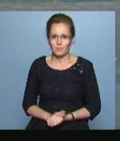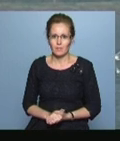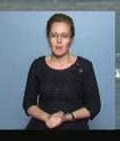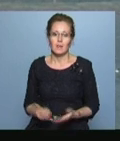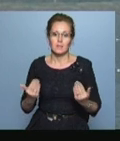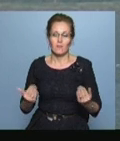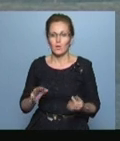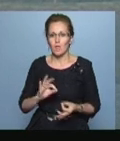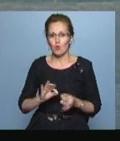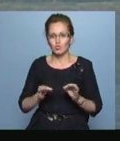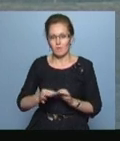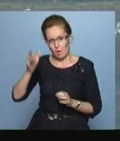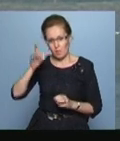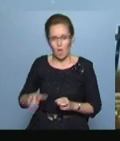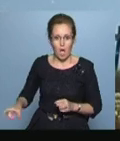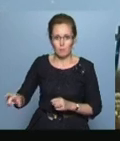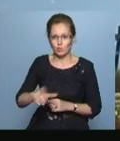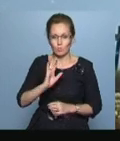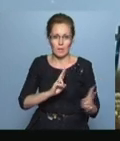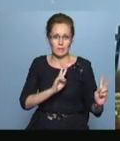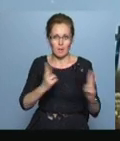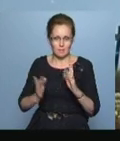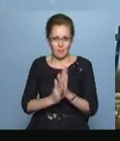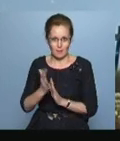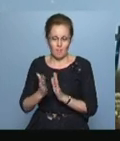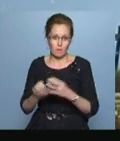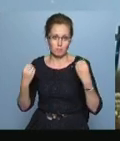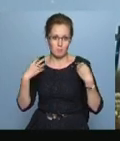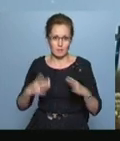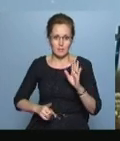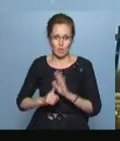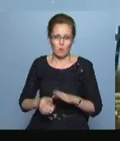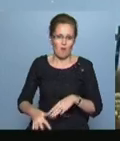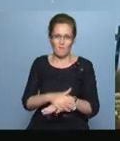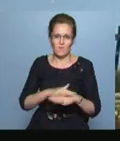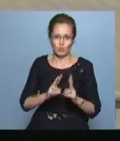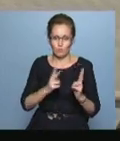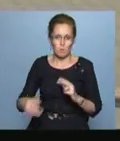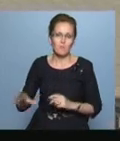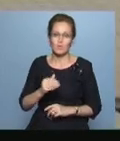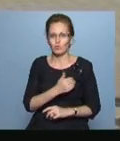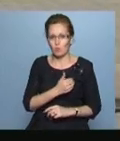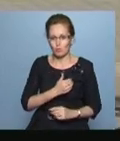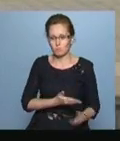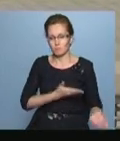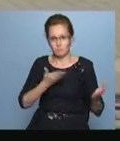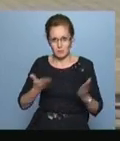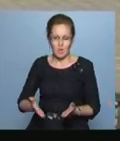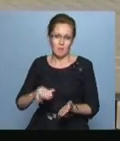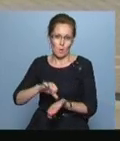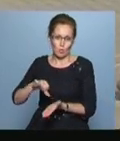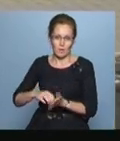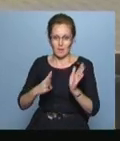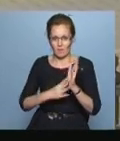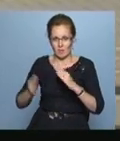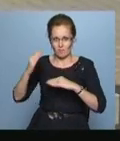Сегодня на Ижевской набережной будут танцы на траве. Начнется праздник с флешмоба. Всех желающих поучаствовать приглашают к 5 часам вечера на